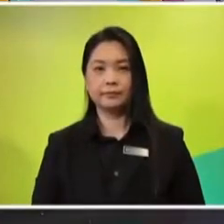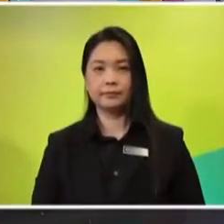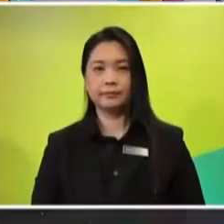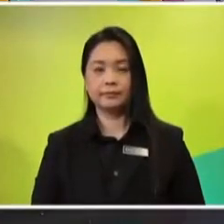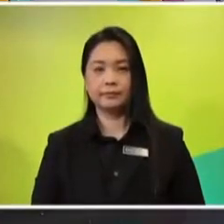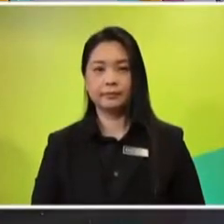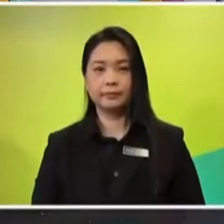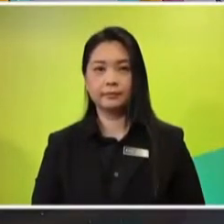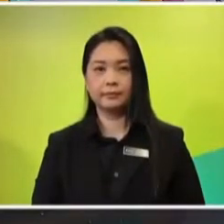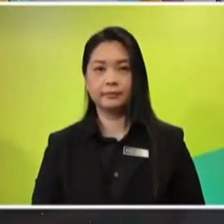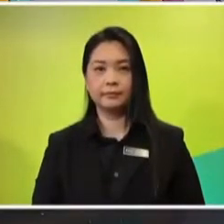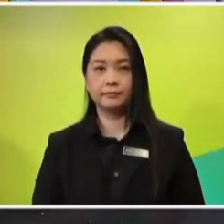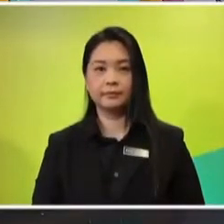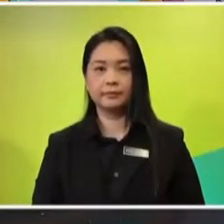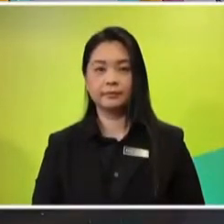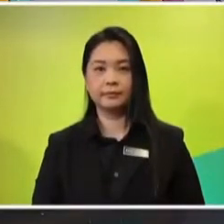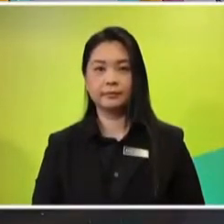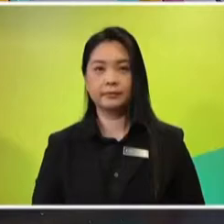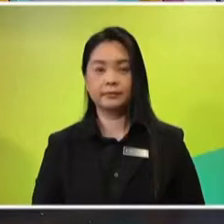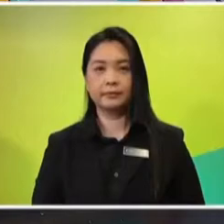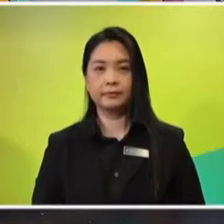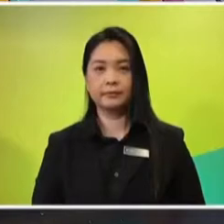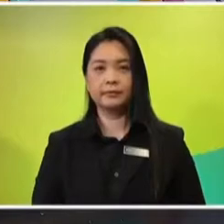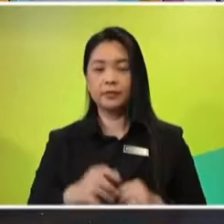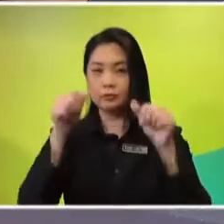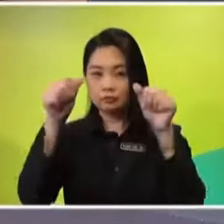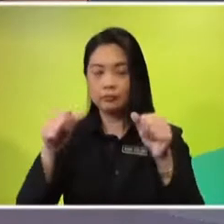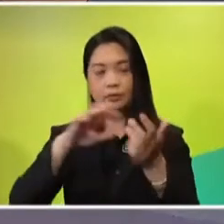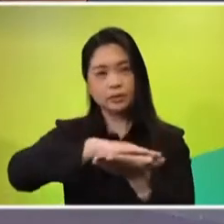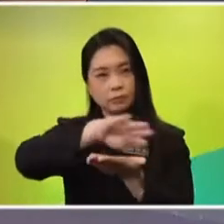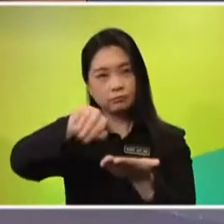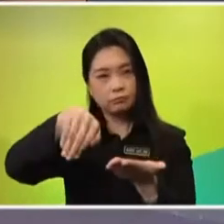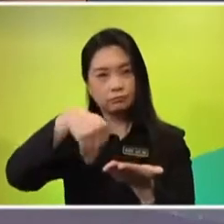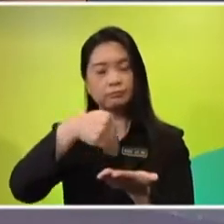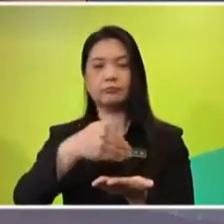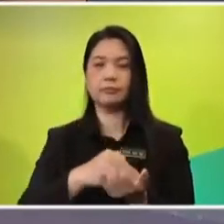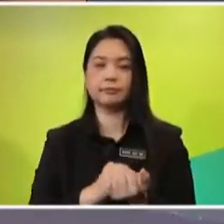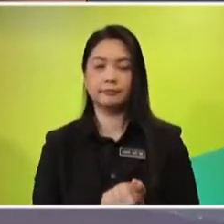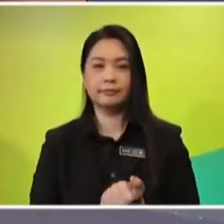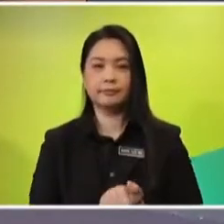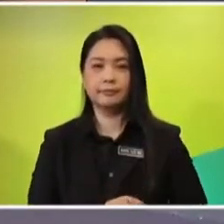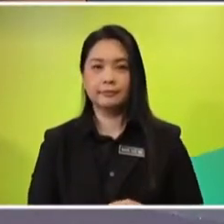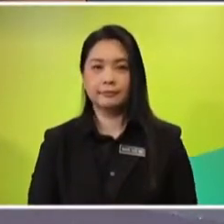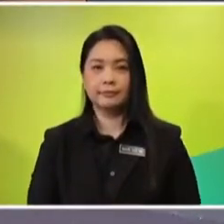Kita tampal sebelah. Nak tampal semua ke cikgu? Tampal semua. Okey. Dua.